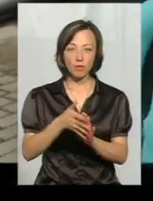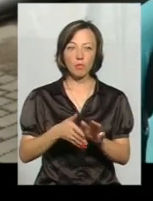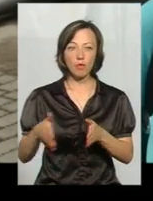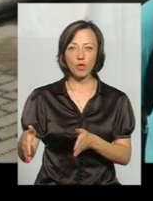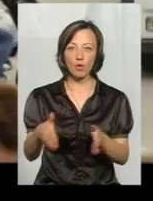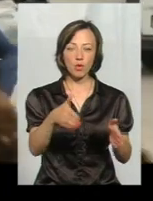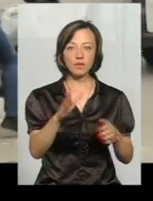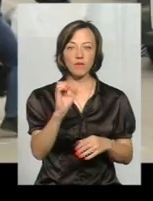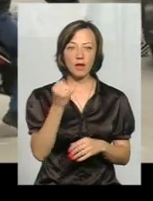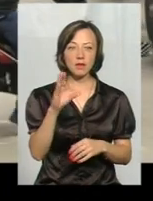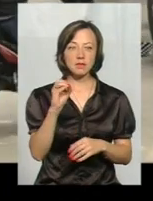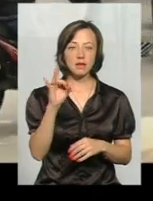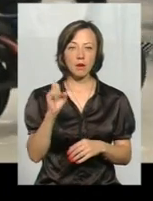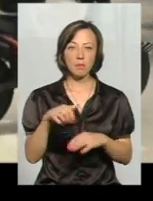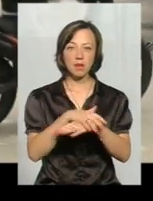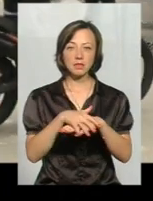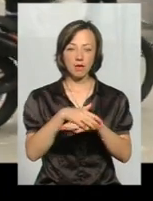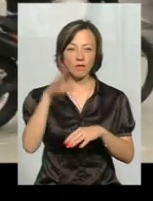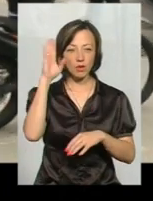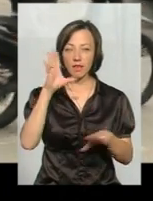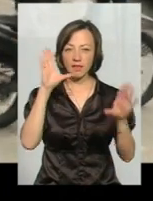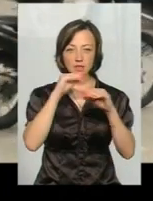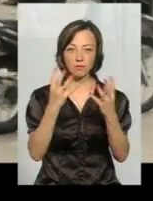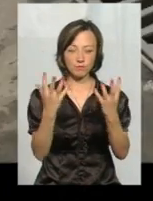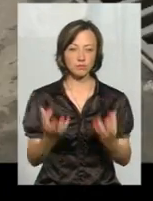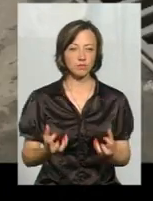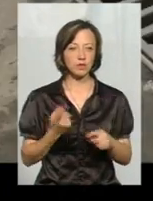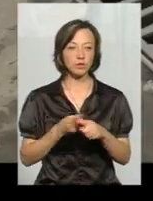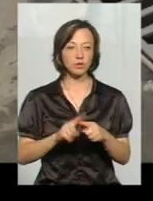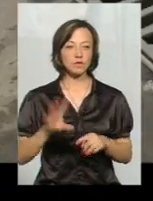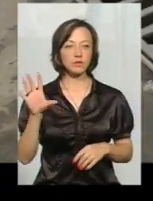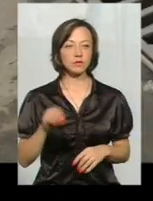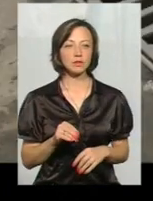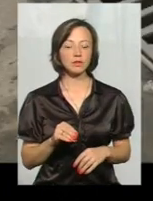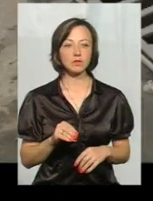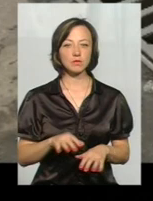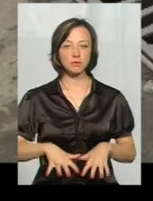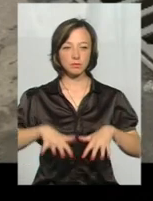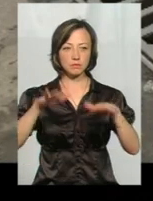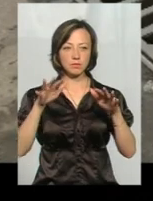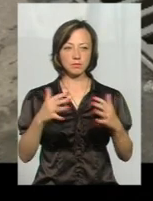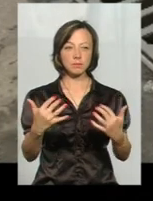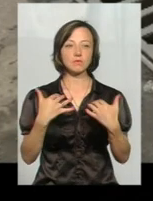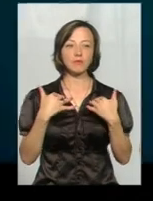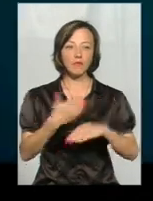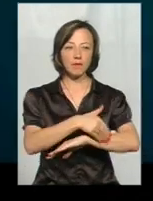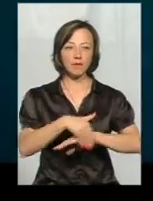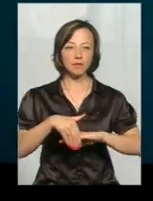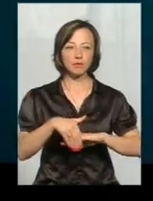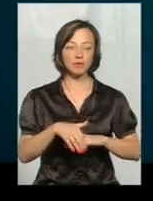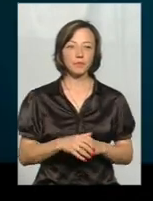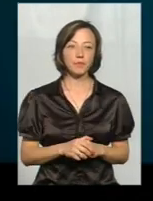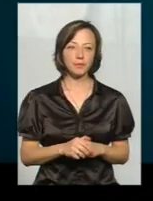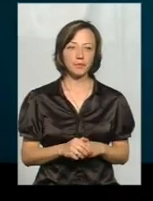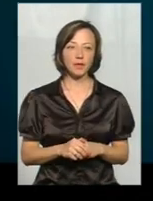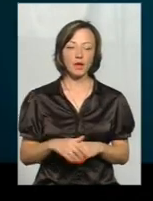від Повайсера, і з базар вода, вони не встигали уходити туди, і вони всі... Вся вода йшла до нас в двір теж. Вважайте, зверху